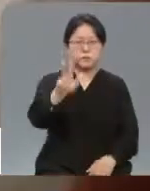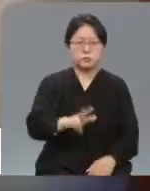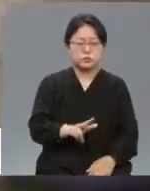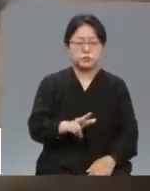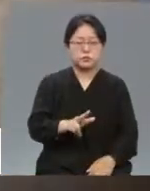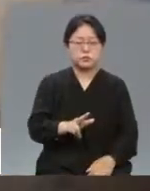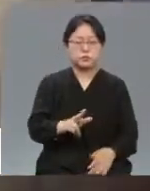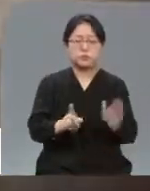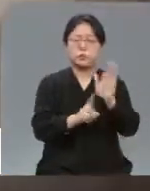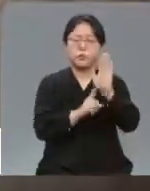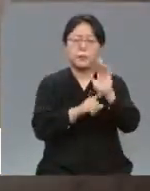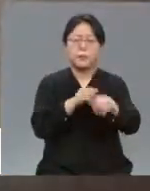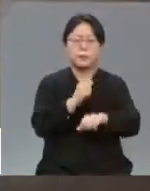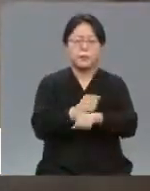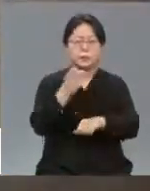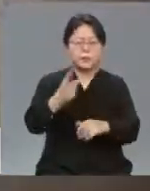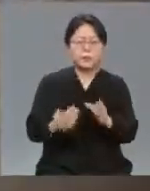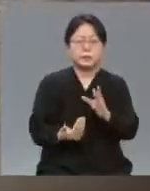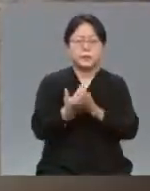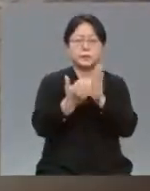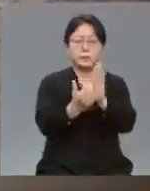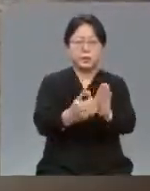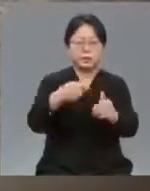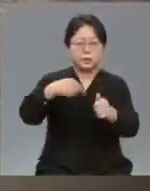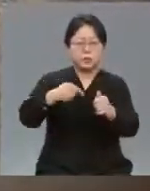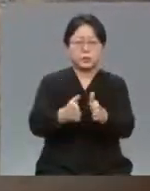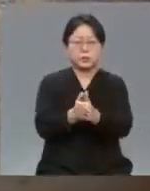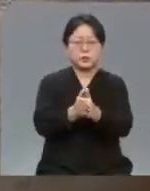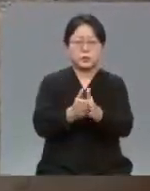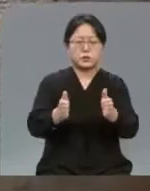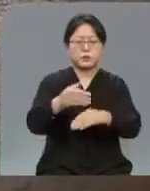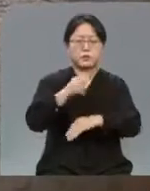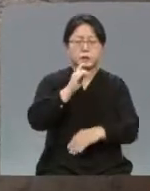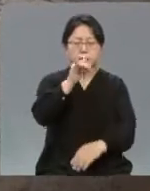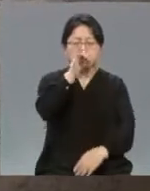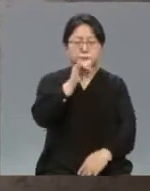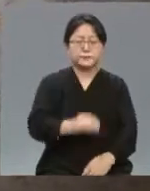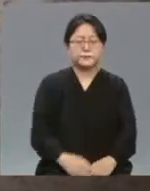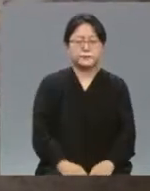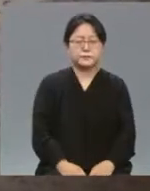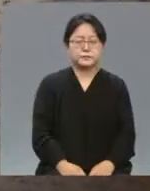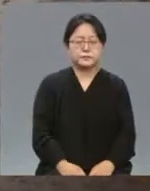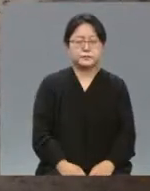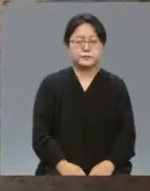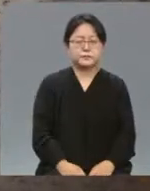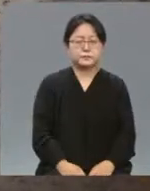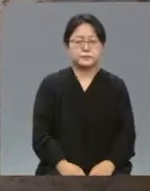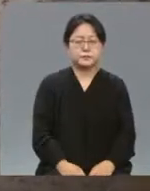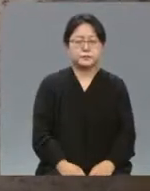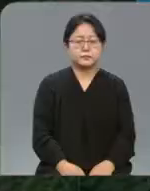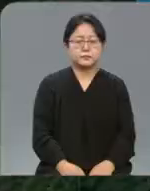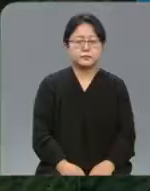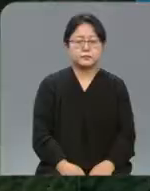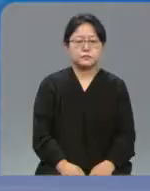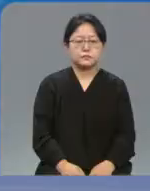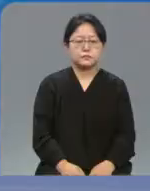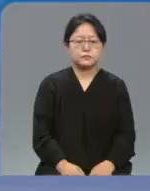에 전 파악하고 재발 방지 교육 에 나서겠다고 밝혔습니다 kbs 유세 수연 입니다